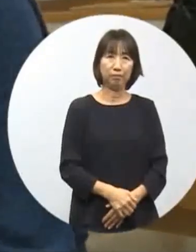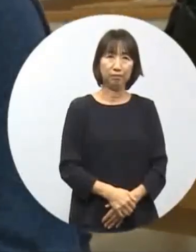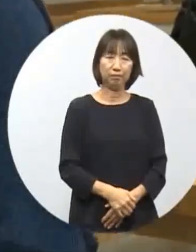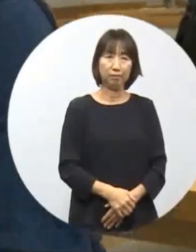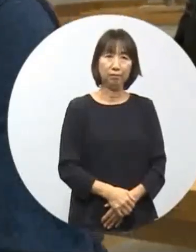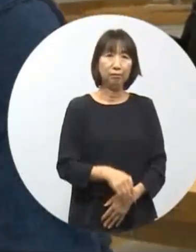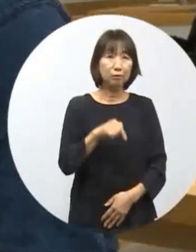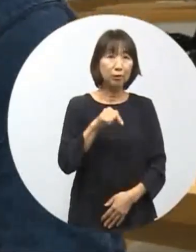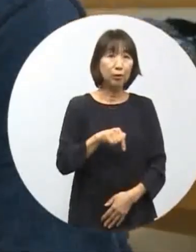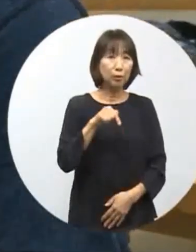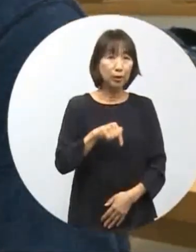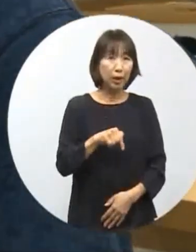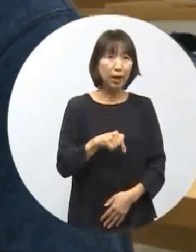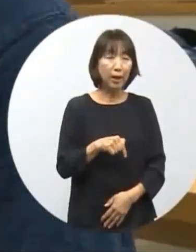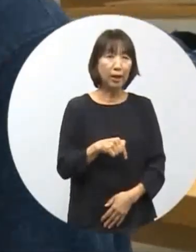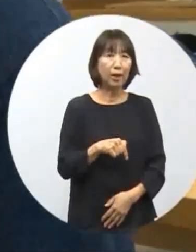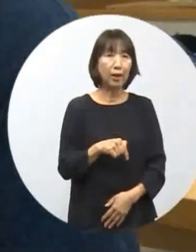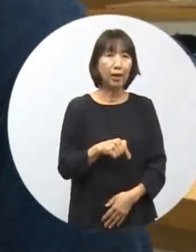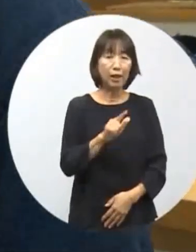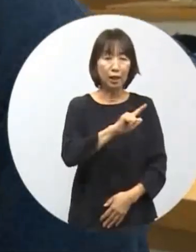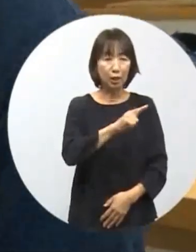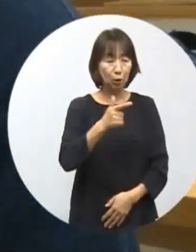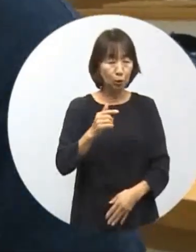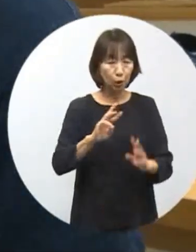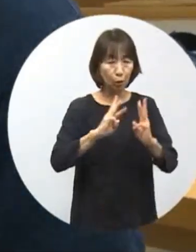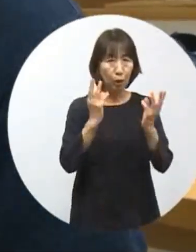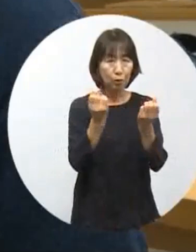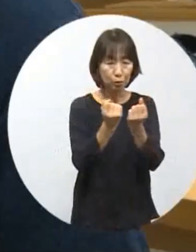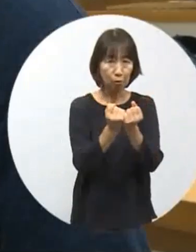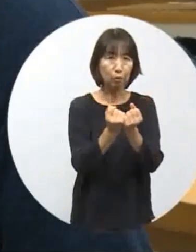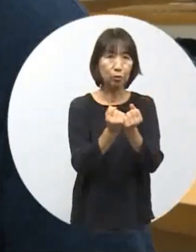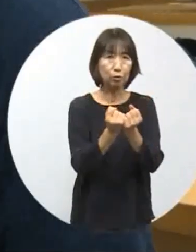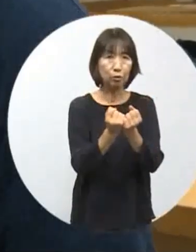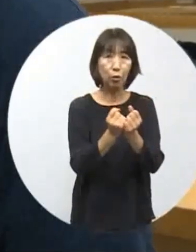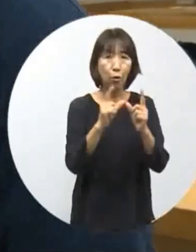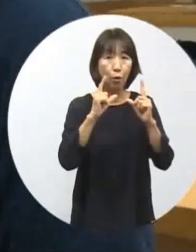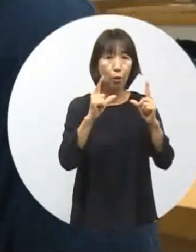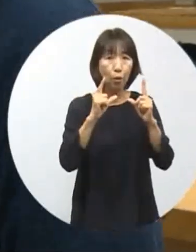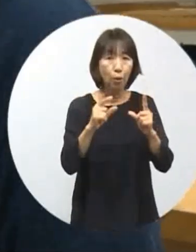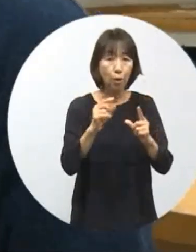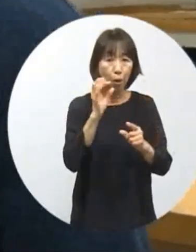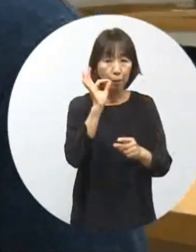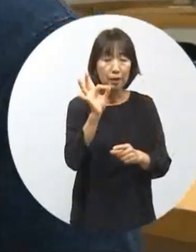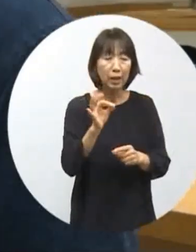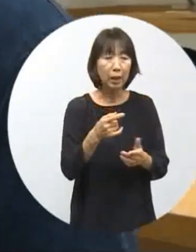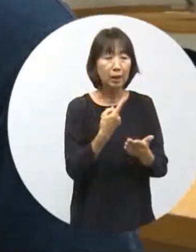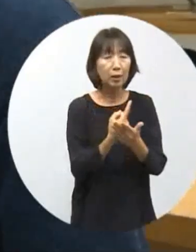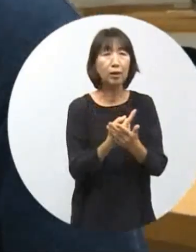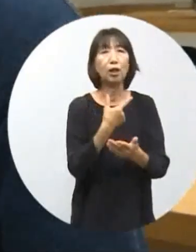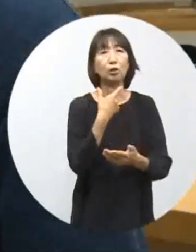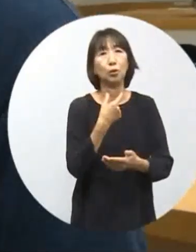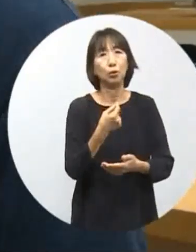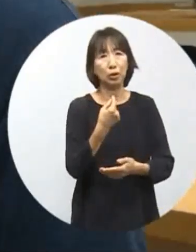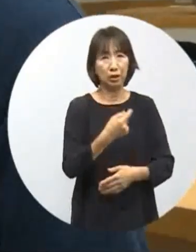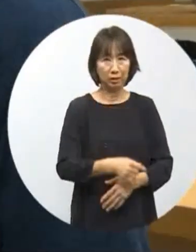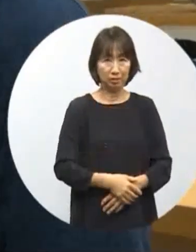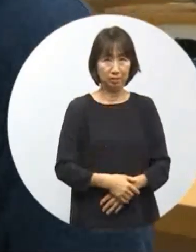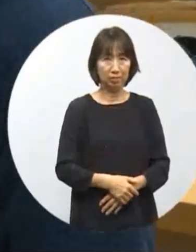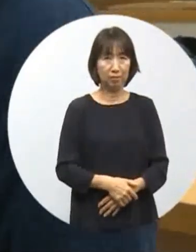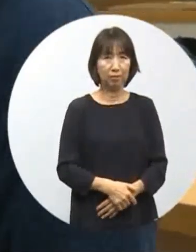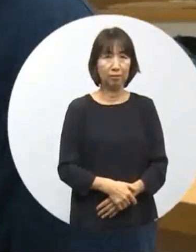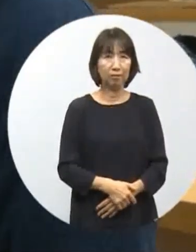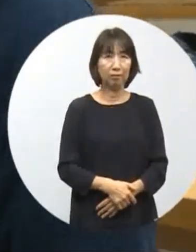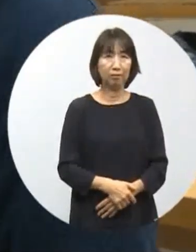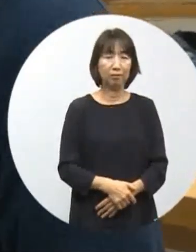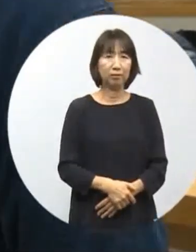ここの美術館で、まあ、こういういろんなワークショップみたいのを告知を見たら結構参加するのも好きだったんですけど、な